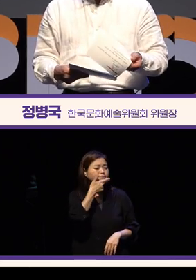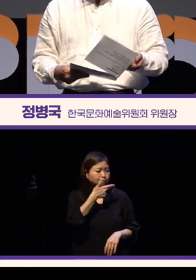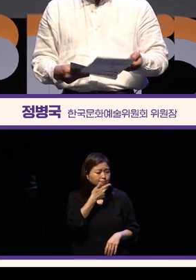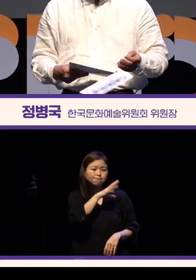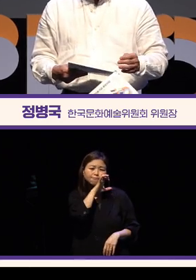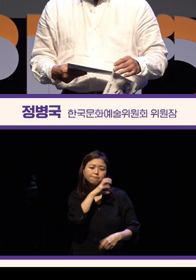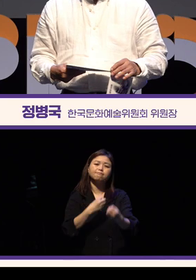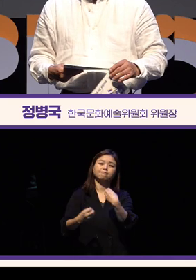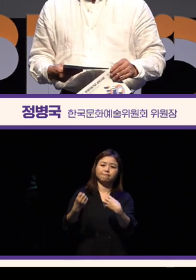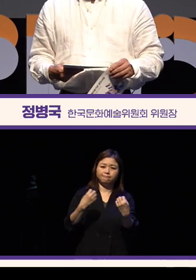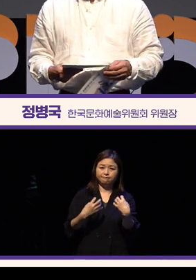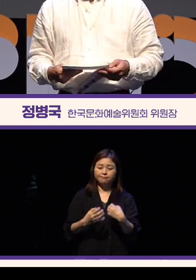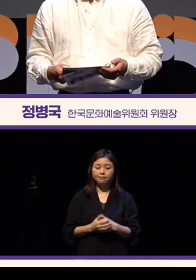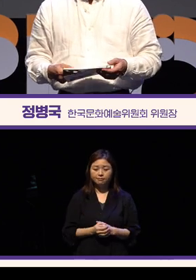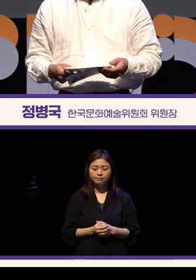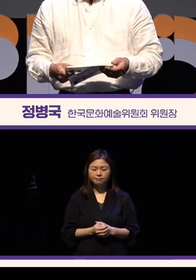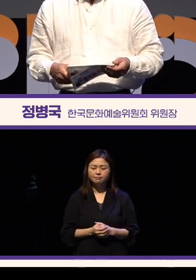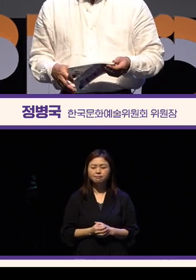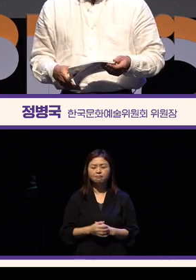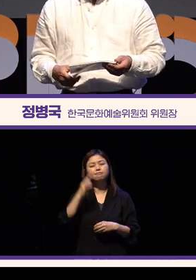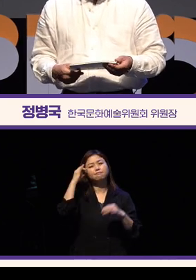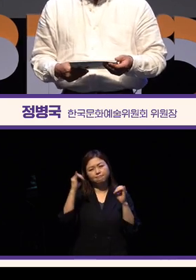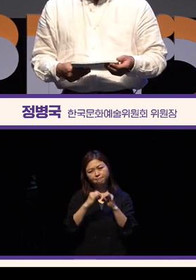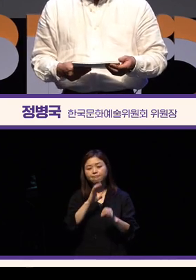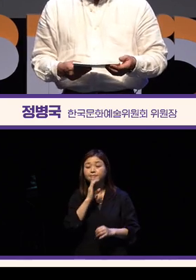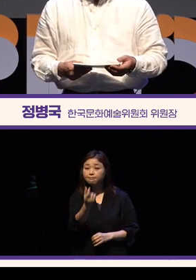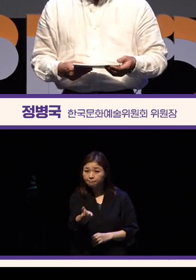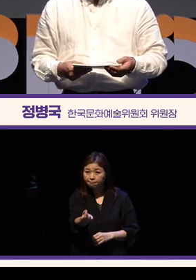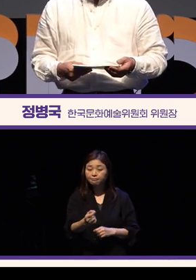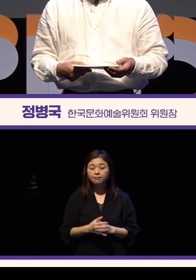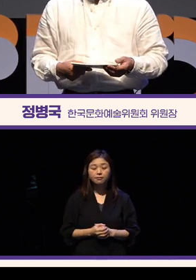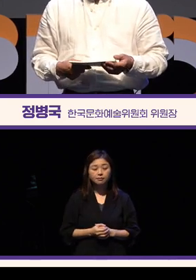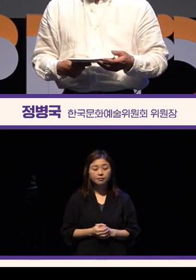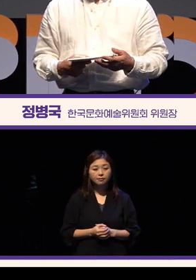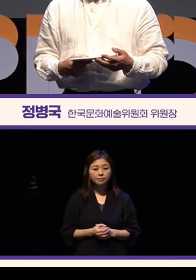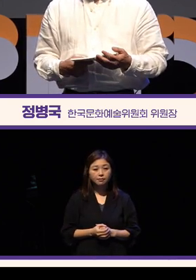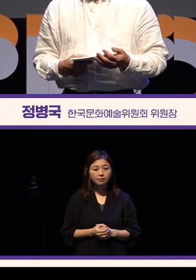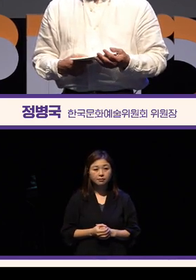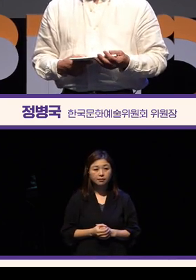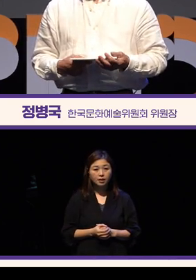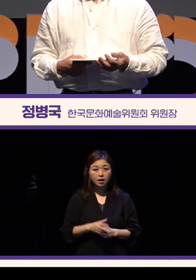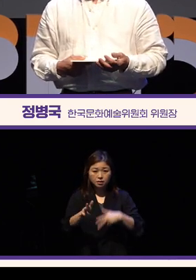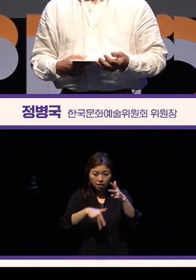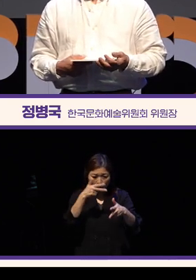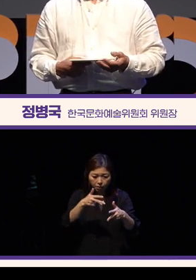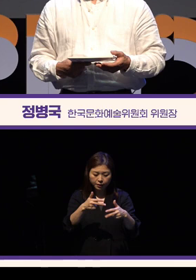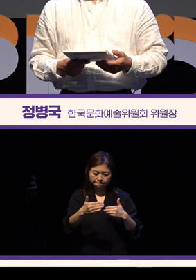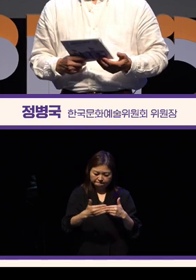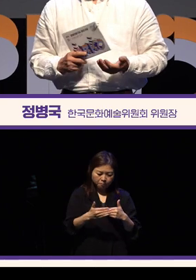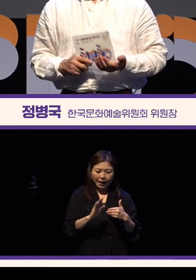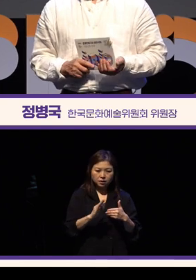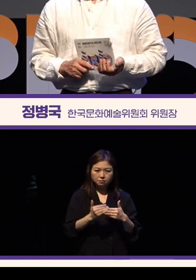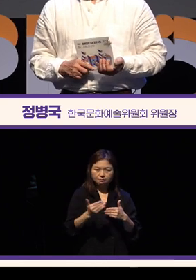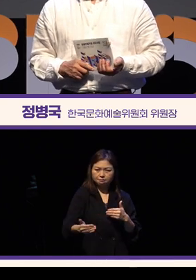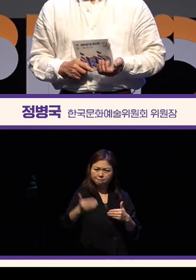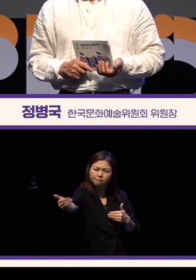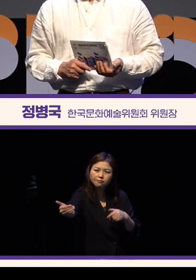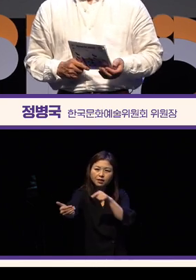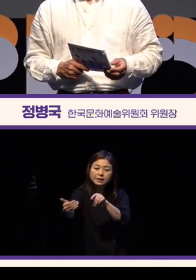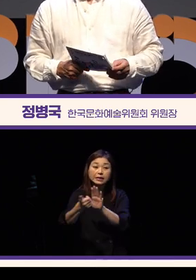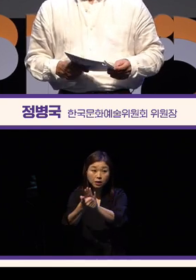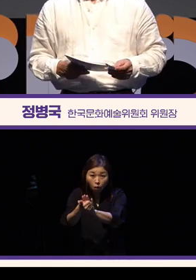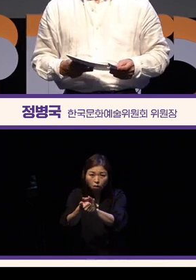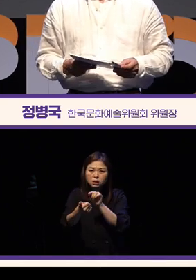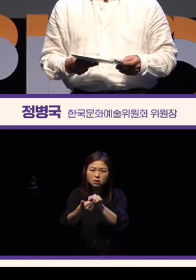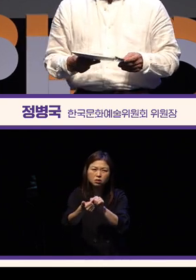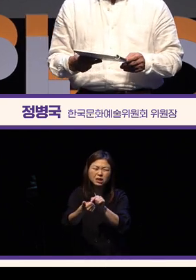있었습니다. 맞습니다. 그간 우리 사업에서는 중장기적인 관점으로 지원하는 것이